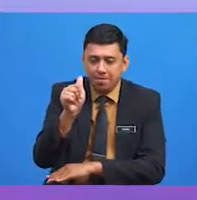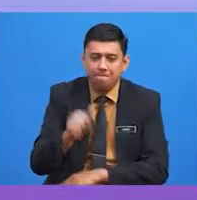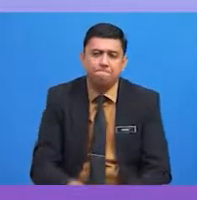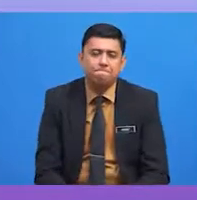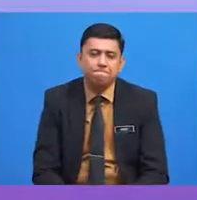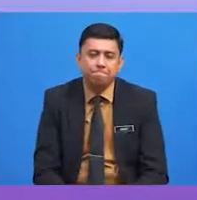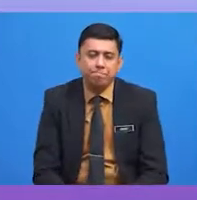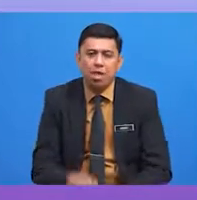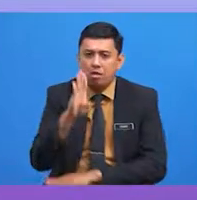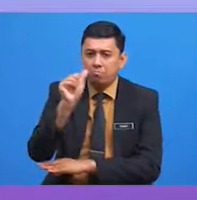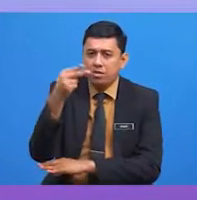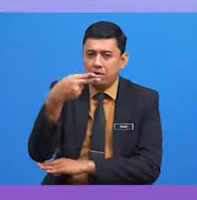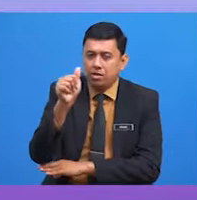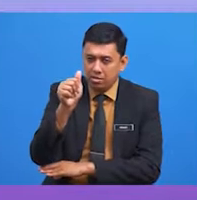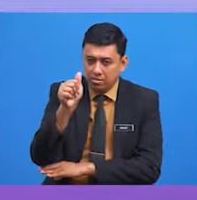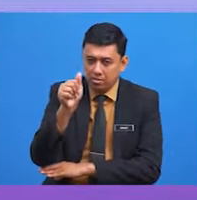Perbahasan